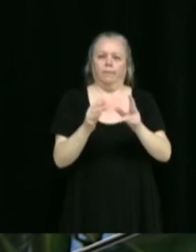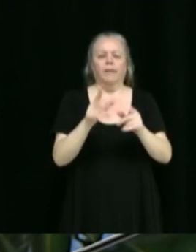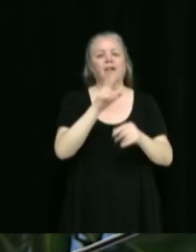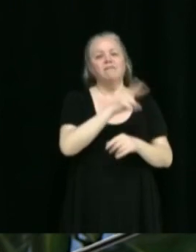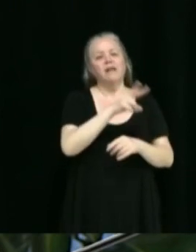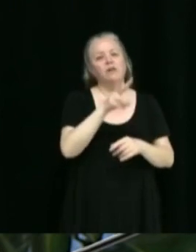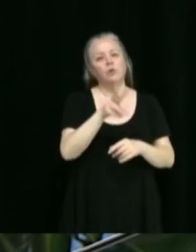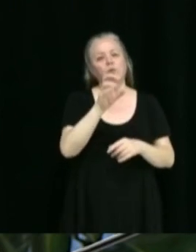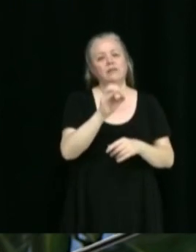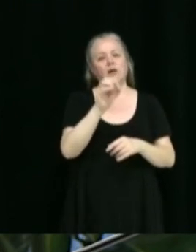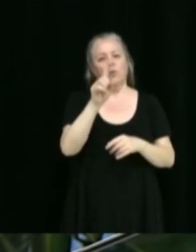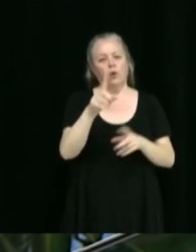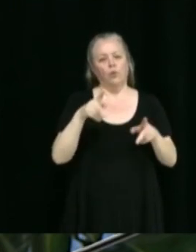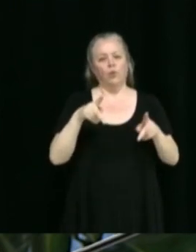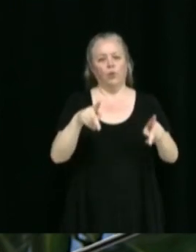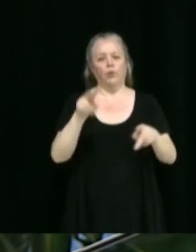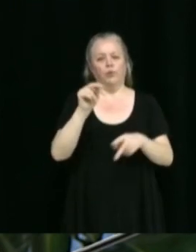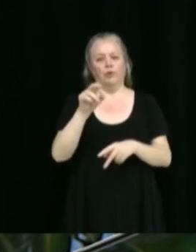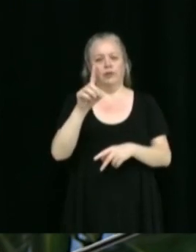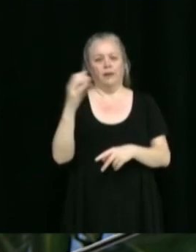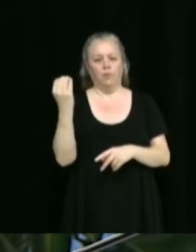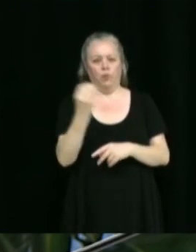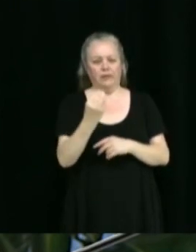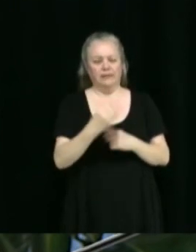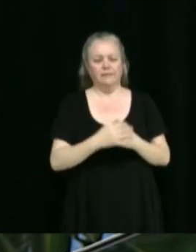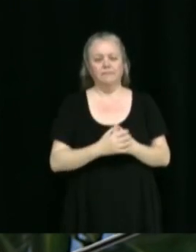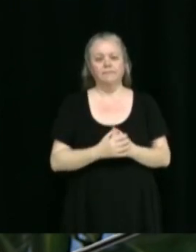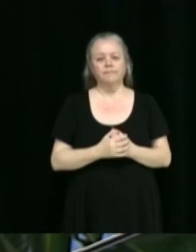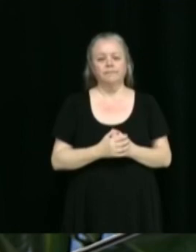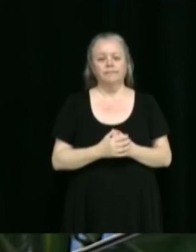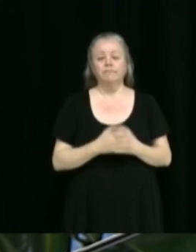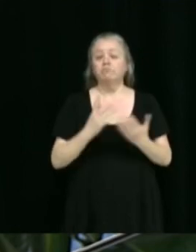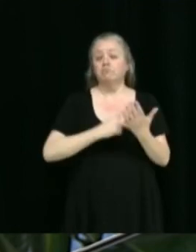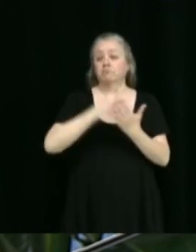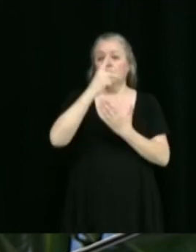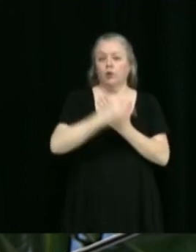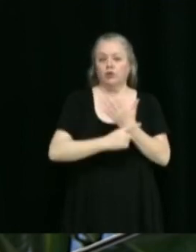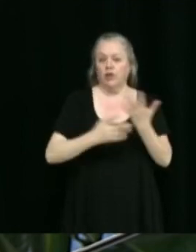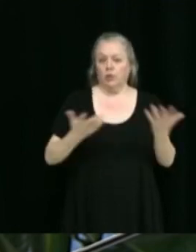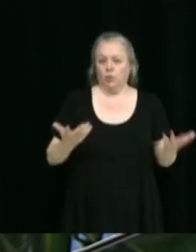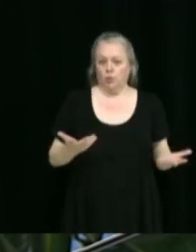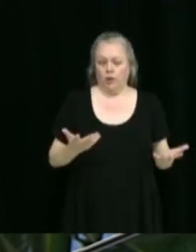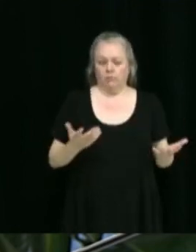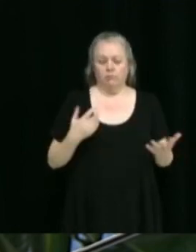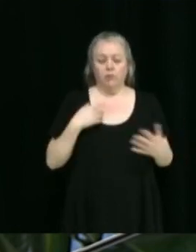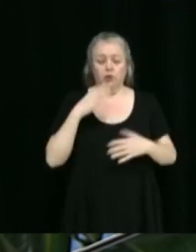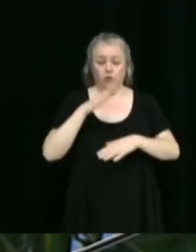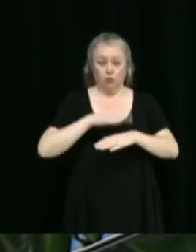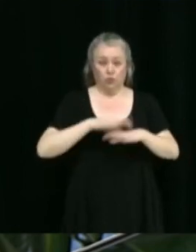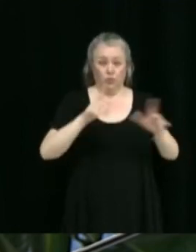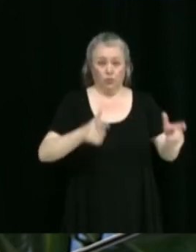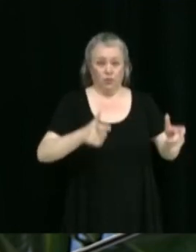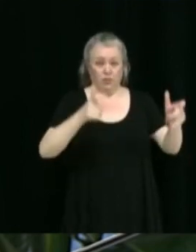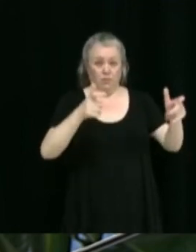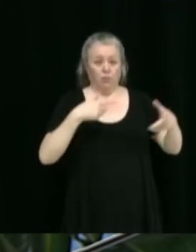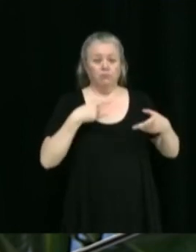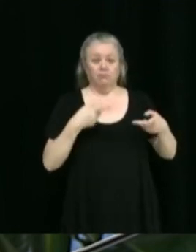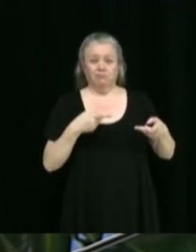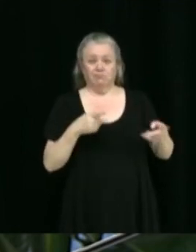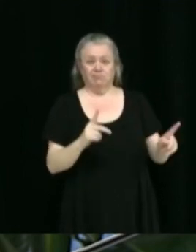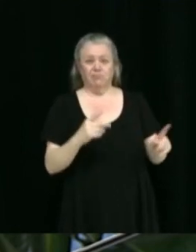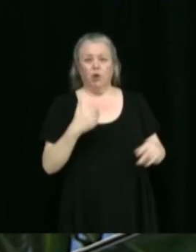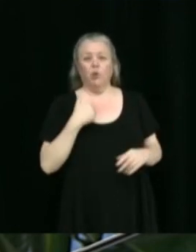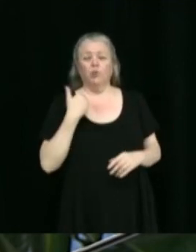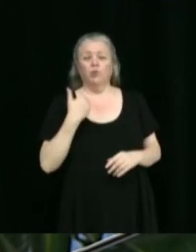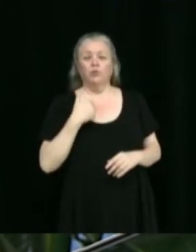au 2201 rue Notre-Dame-Ouest. Il s'agit d'un projet qui consiste à autoriser sur l'immeuble l'usage